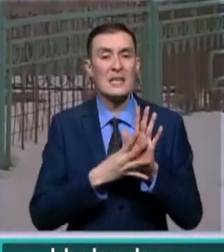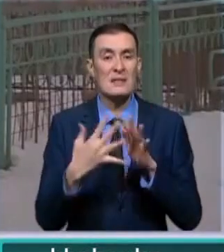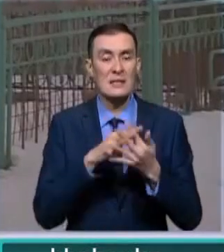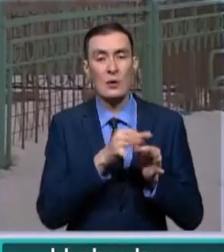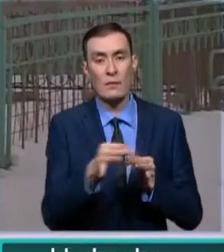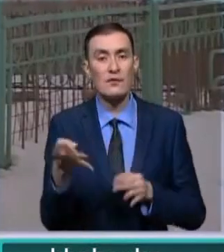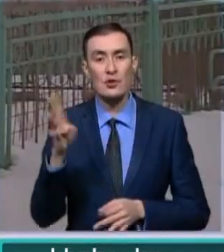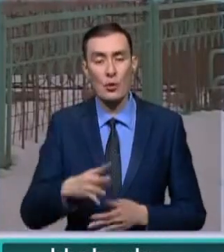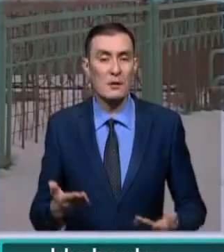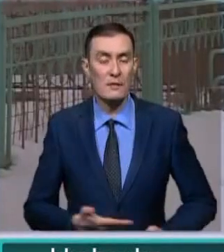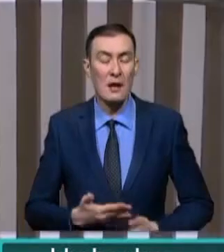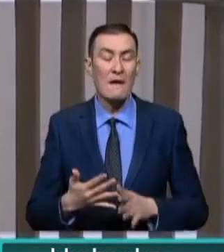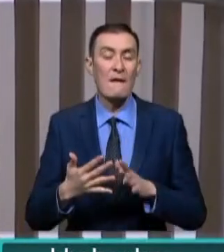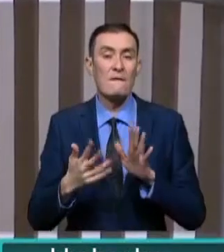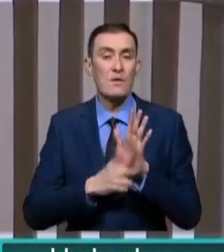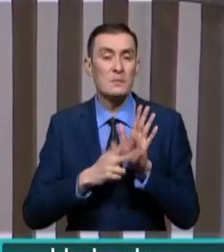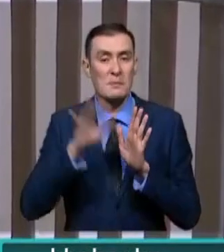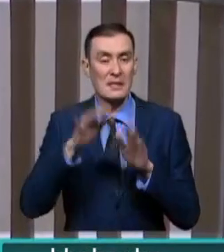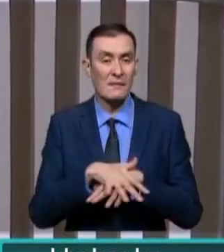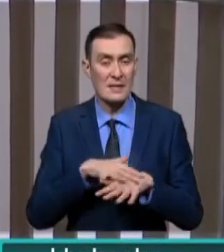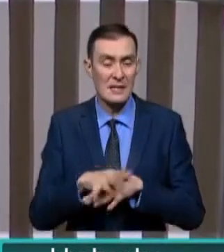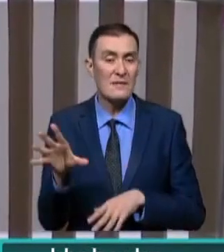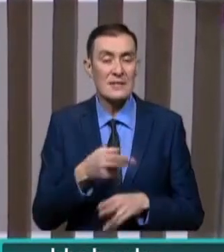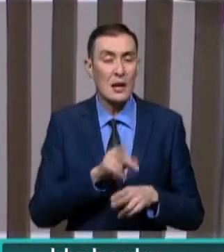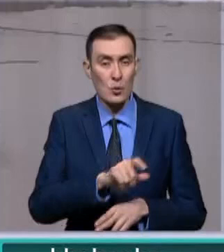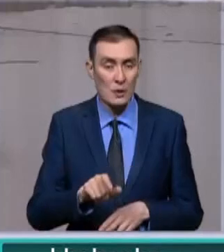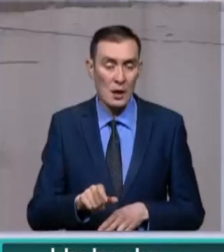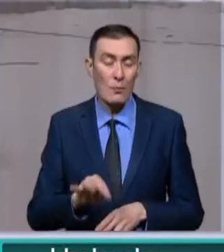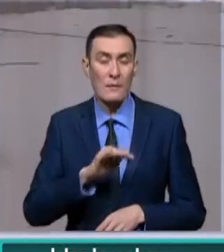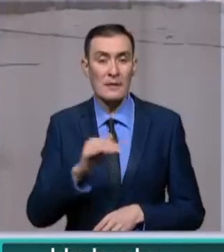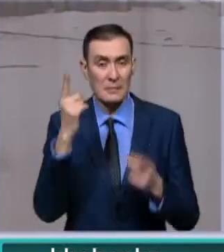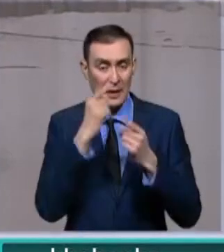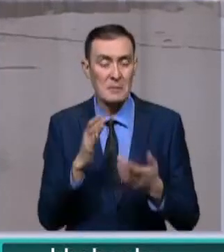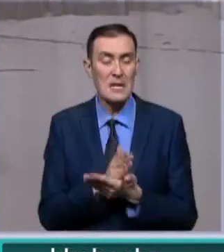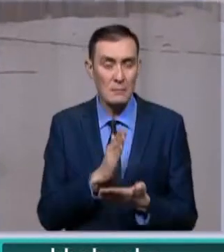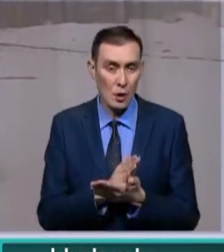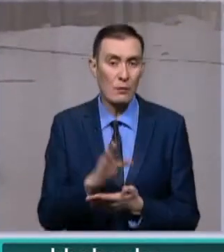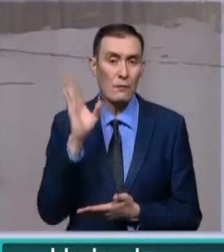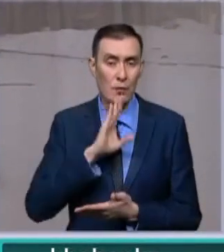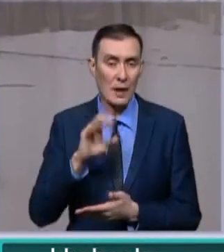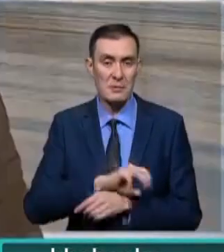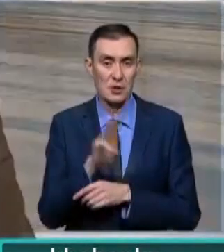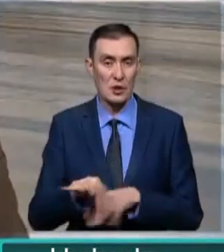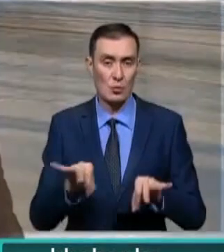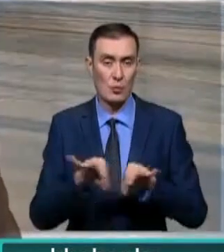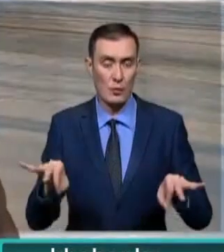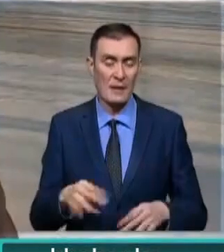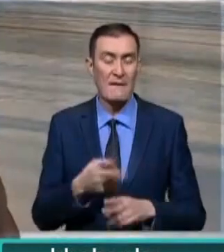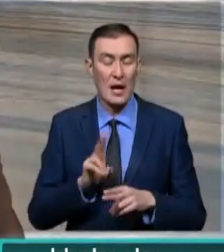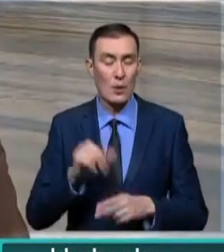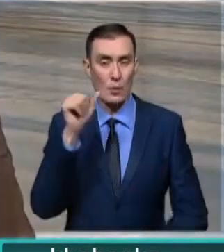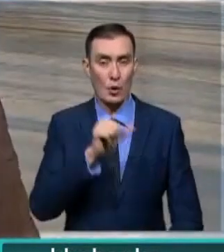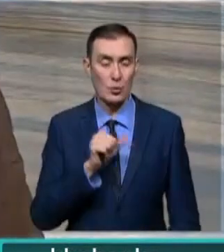В четырех из них проживает 80% населения. И все эти люди, согласно официальным данным, обеспечены центральным водоснабжением. В этом году